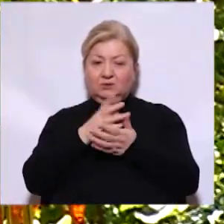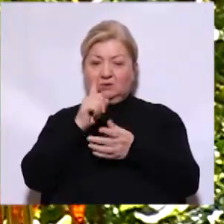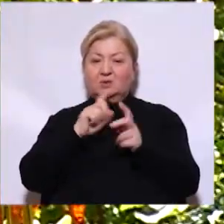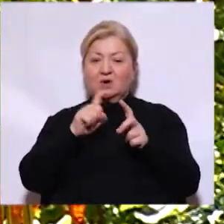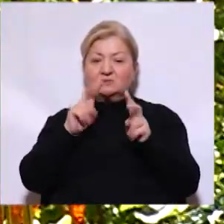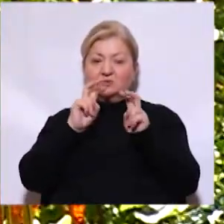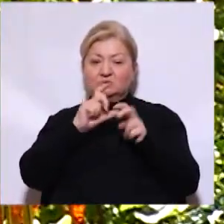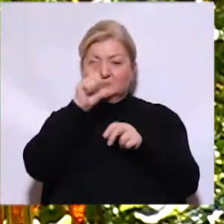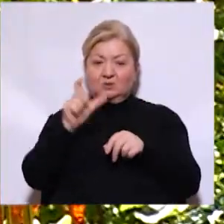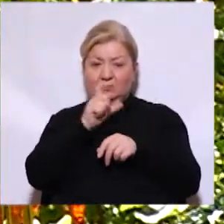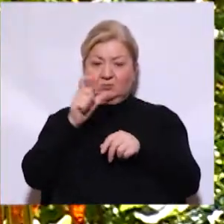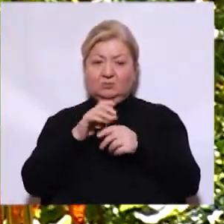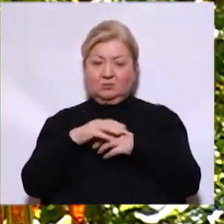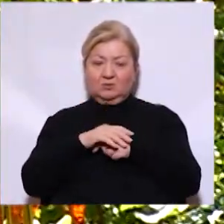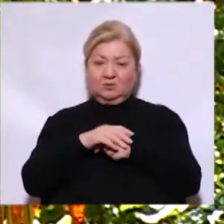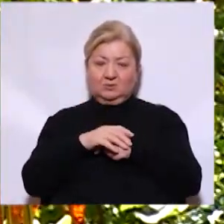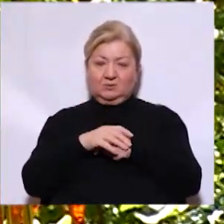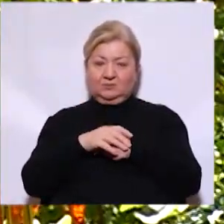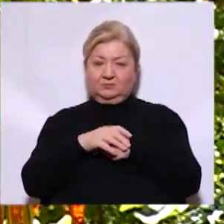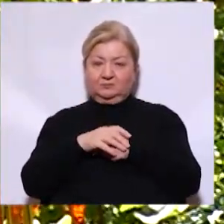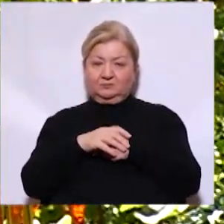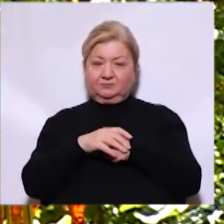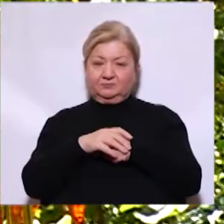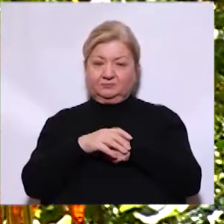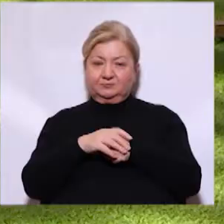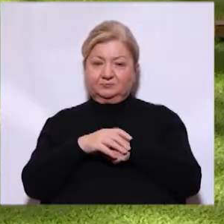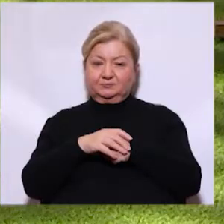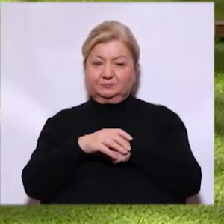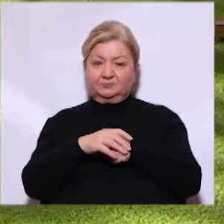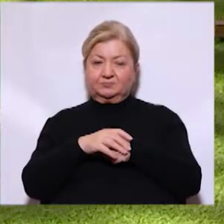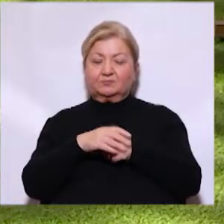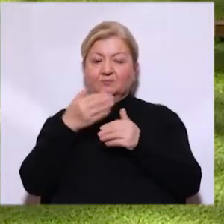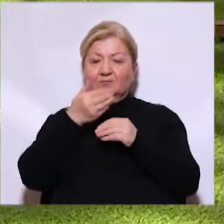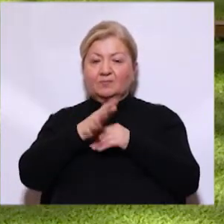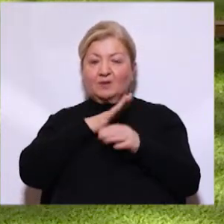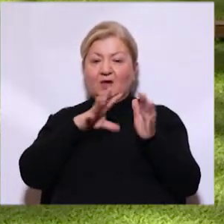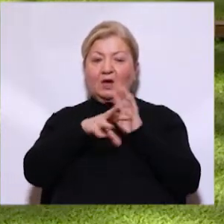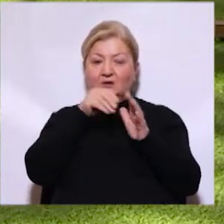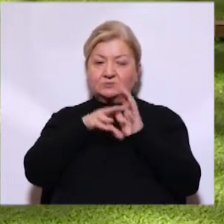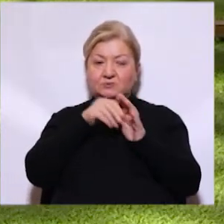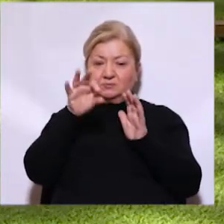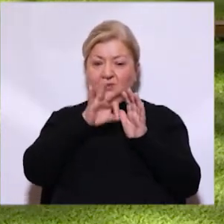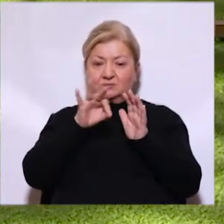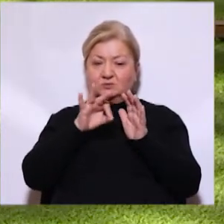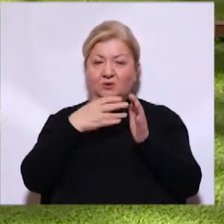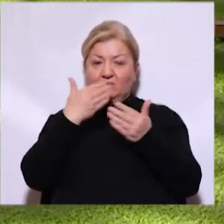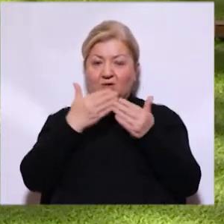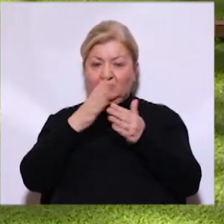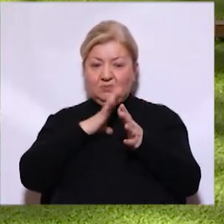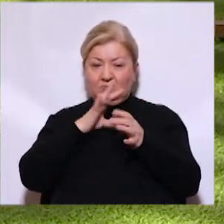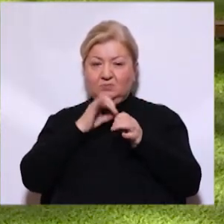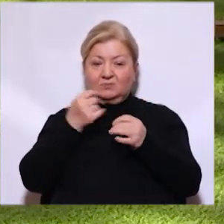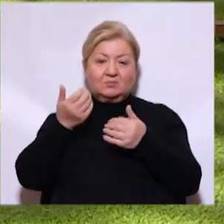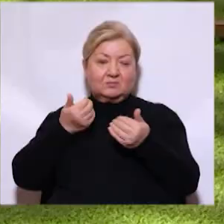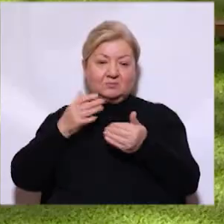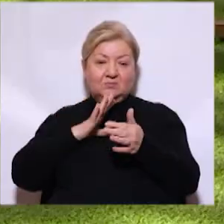ხო? რას ნიშნავს დემოკრატია, ხო? დემოს და კრატოს, ანუ ხალხის მართლობა. შემდგომ ვილაპარაკეთ არჩევნებზე, რომელიც ცოტა ხნის წინ იყო